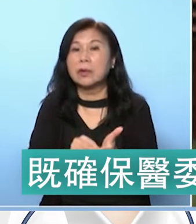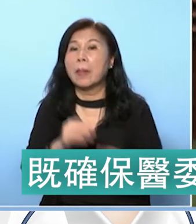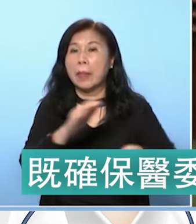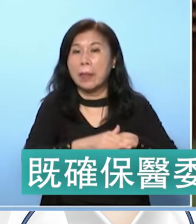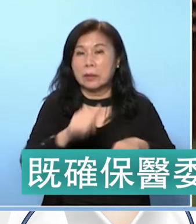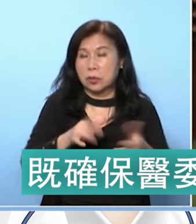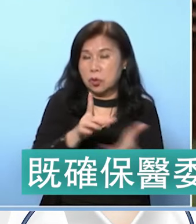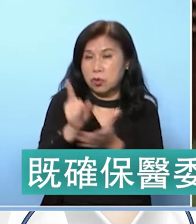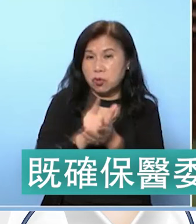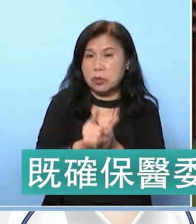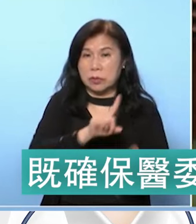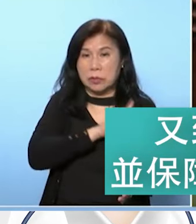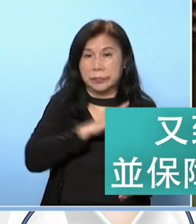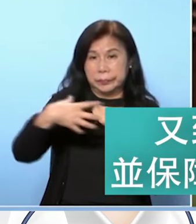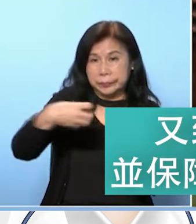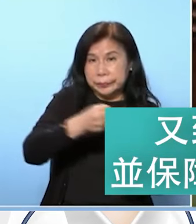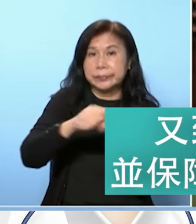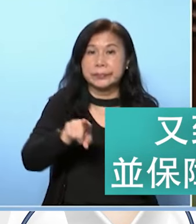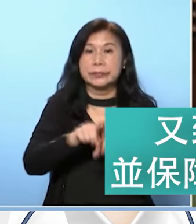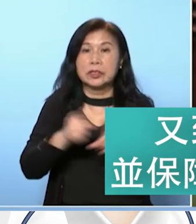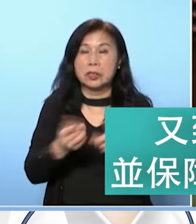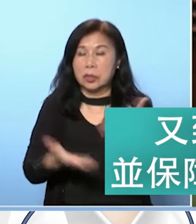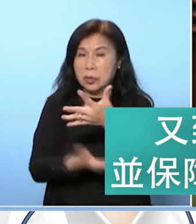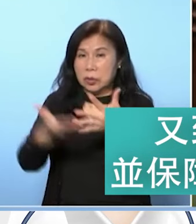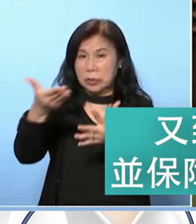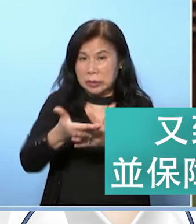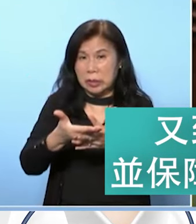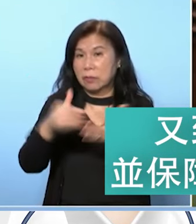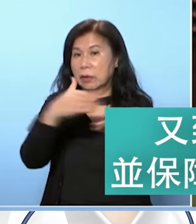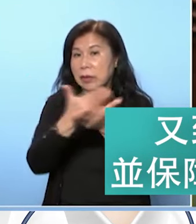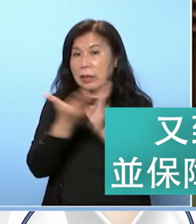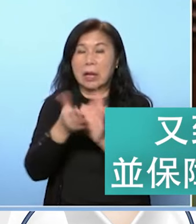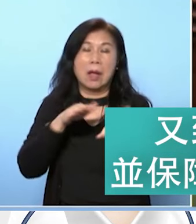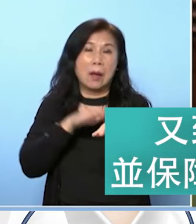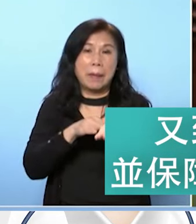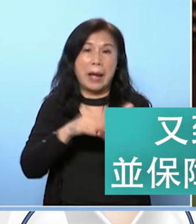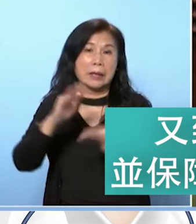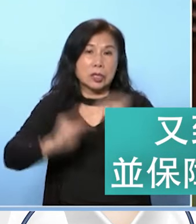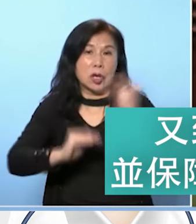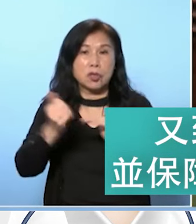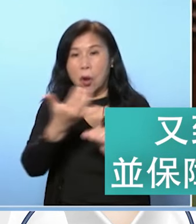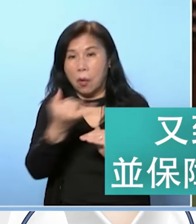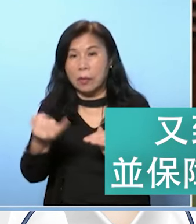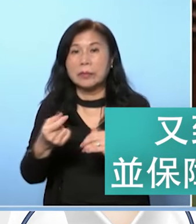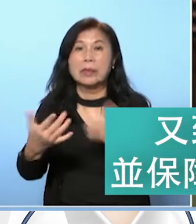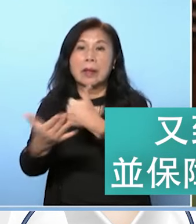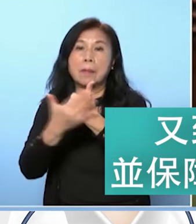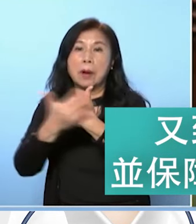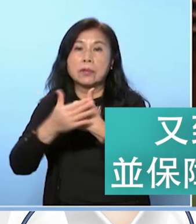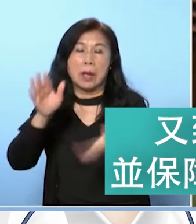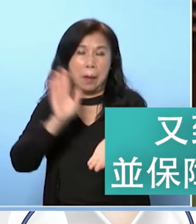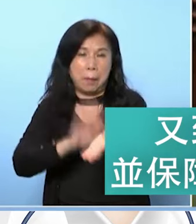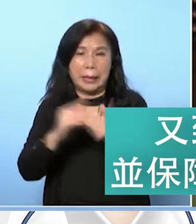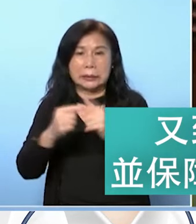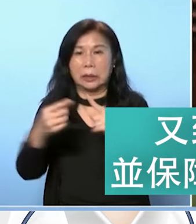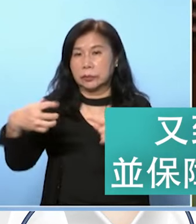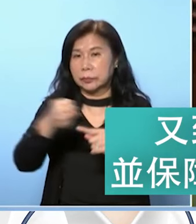備專業自主，亦都致力提升整體醫療服務質素，並且是保障病人的